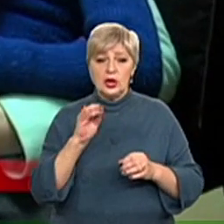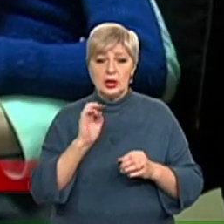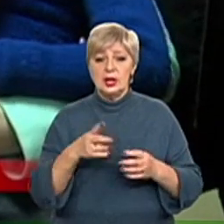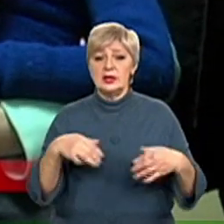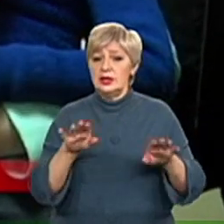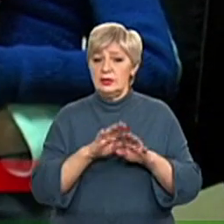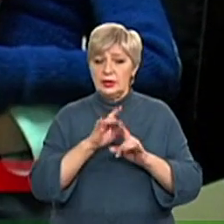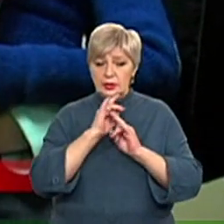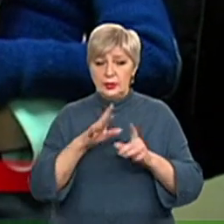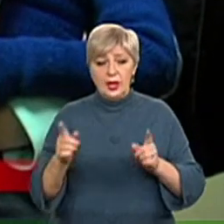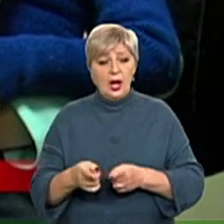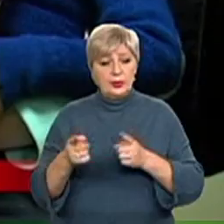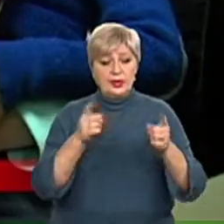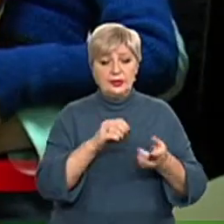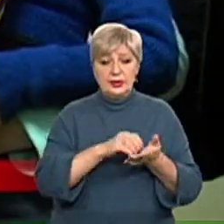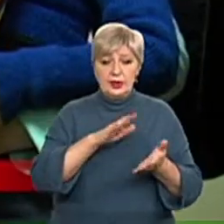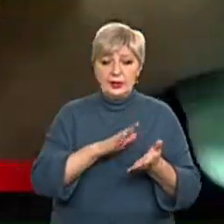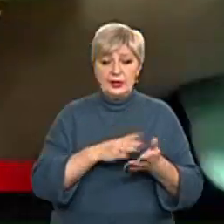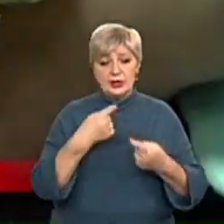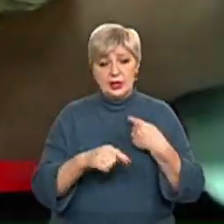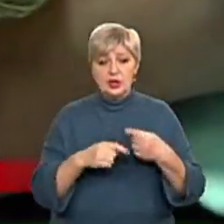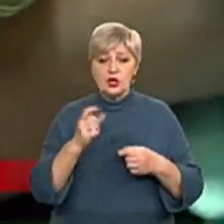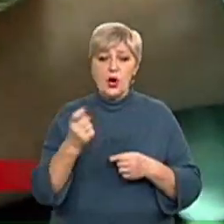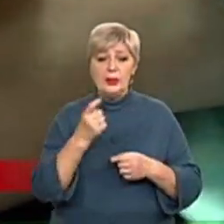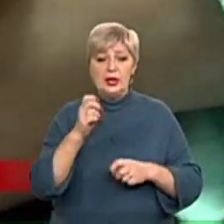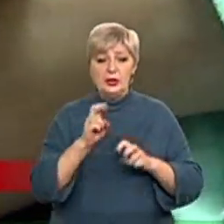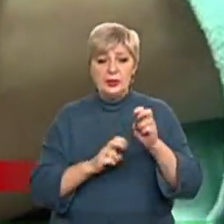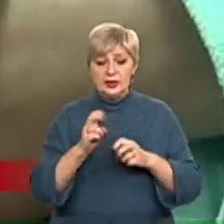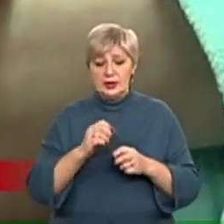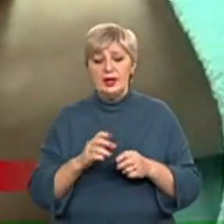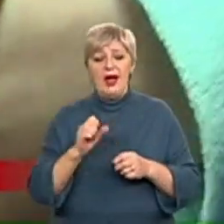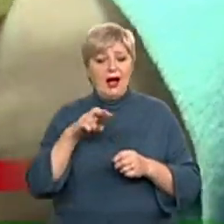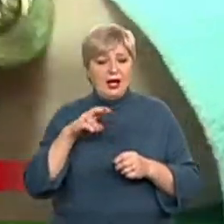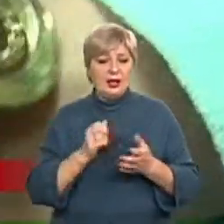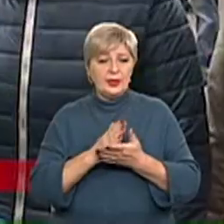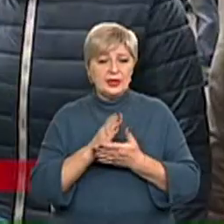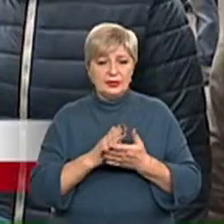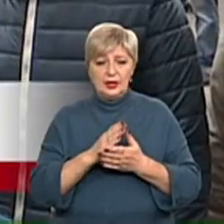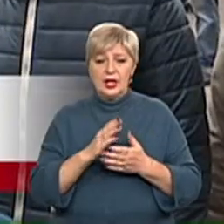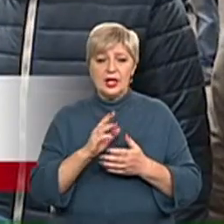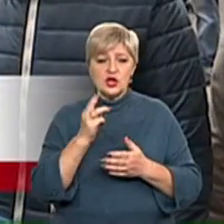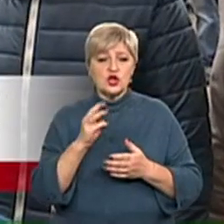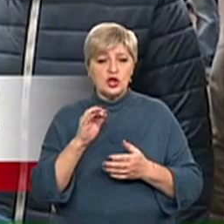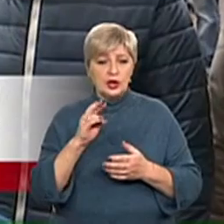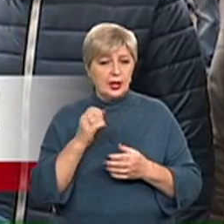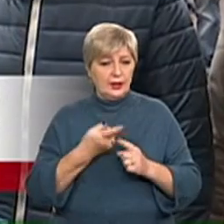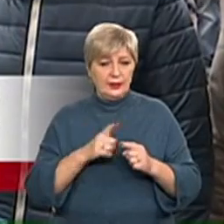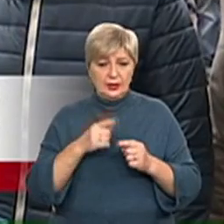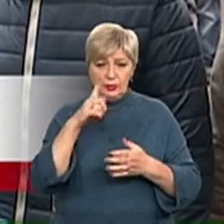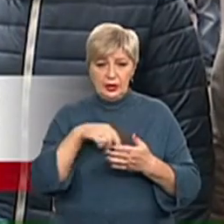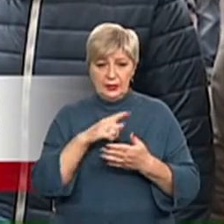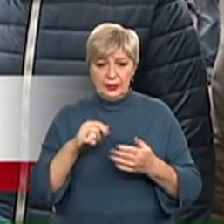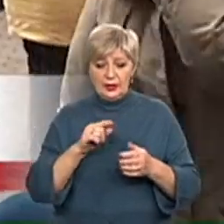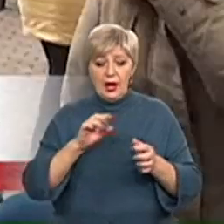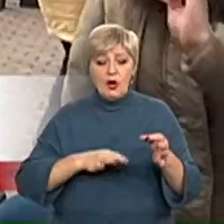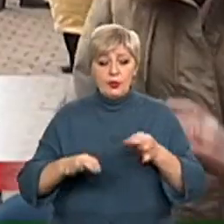а переведуть на баланс іншого комунального підприємства. Однак працівники комплексу в це не вірять. В проєкті рішення нічого об этом